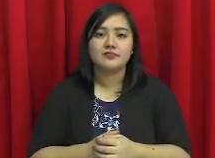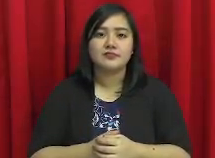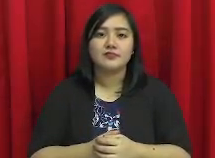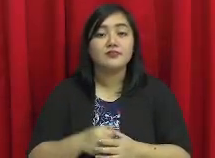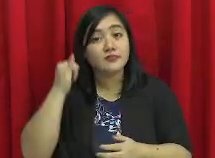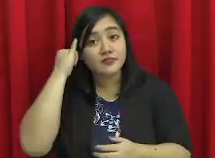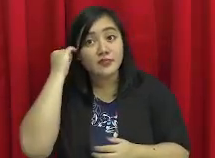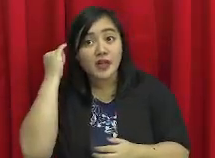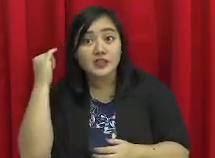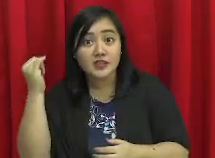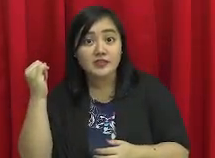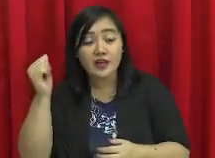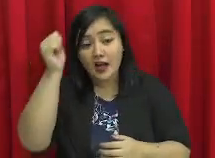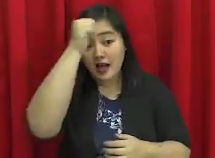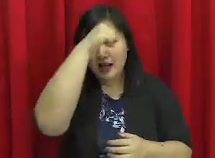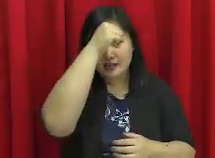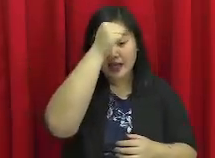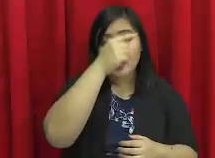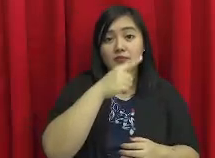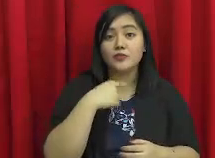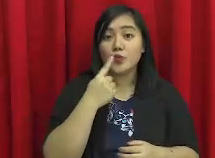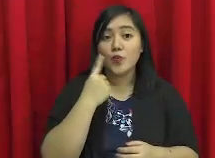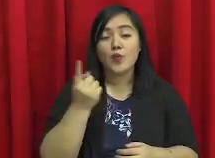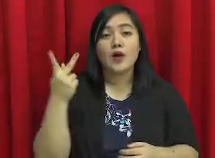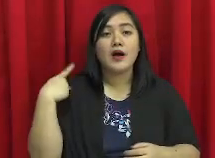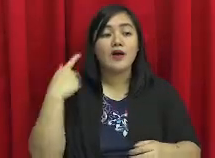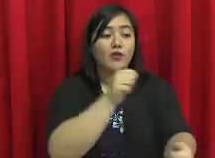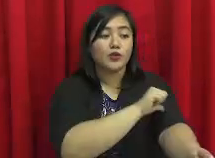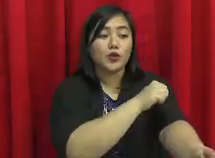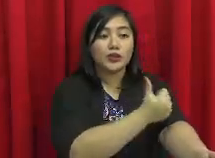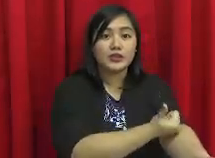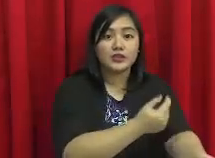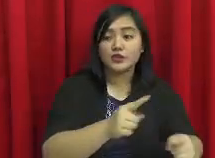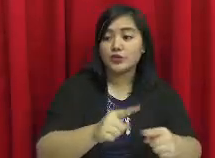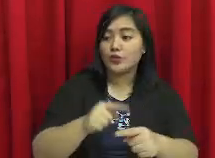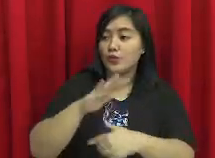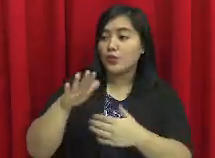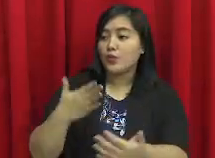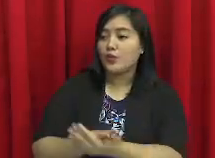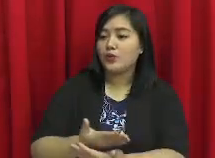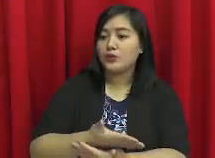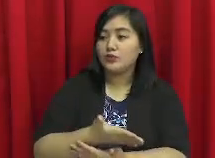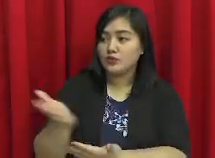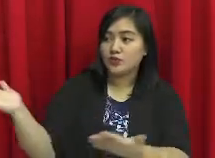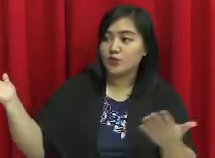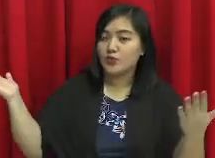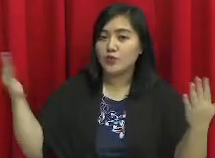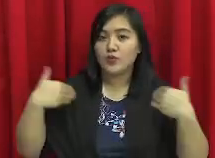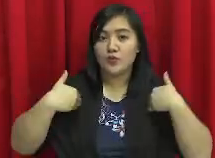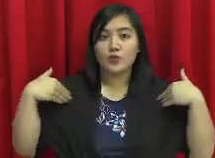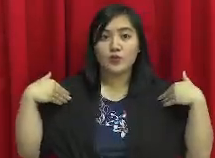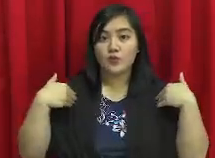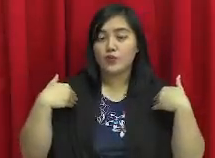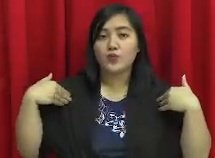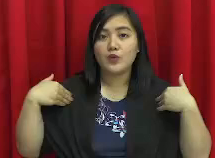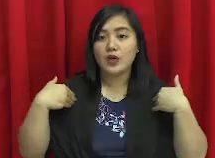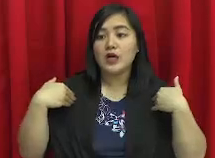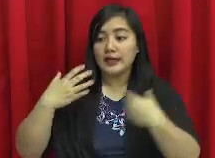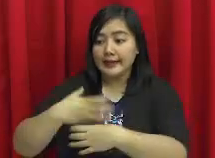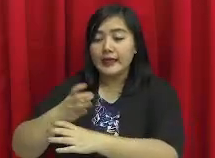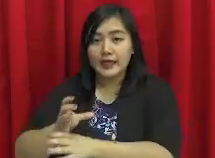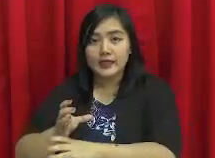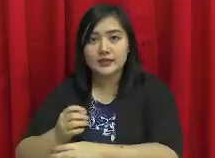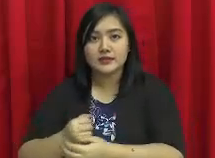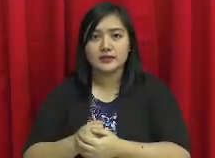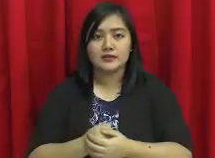caretaker nila, bago na naman si Eve. Kung sino mang unang nag-ingat dun sa ahas, yan rin yun. Yeah. Nilikha ng Diyos, iningatan ni